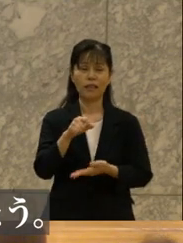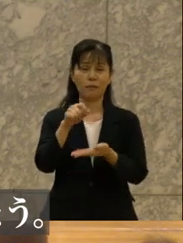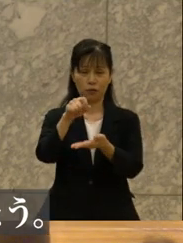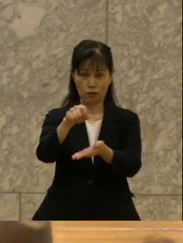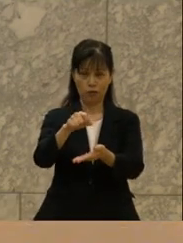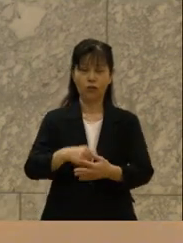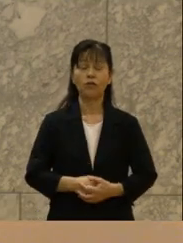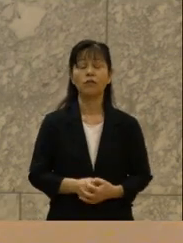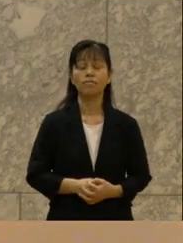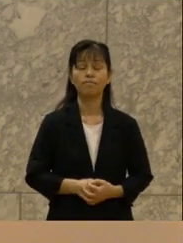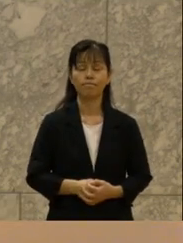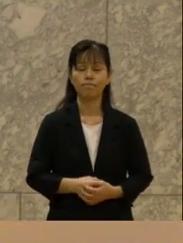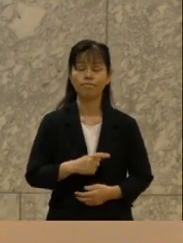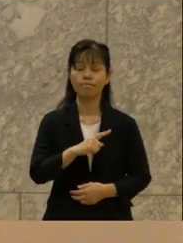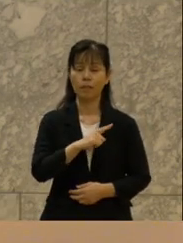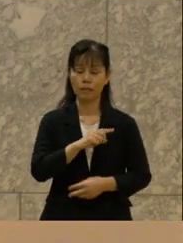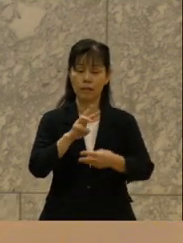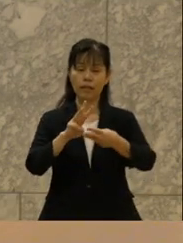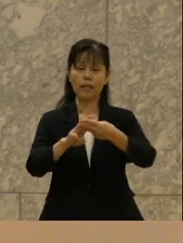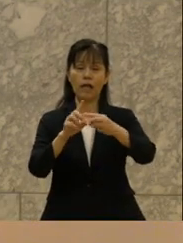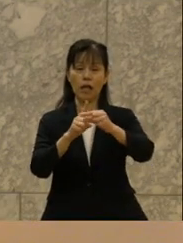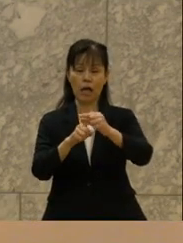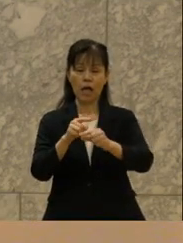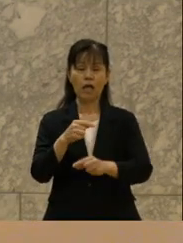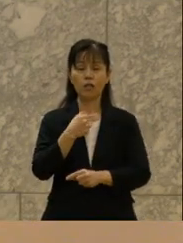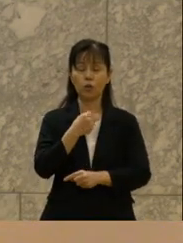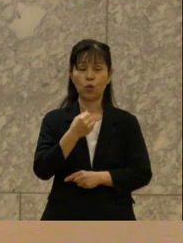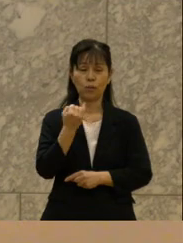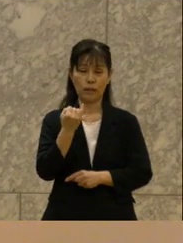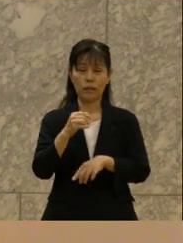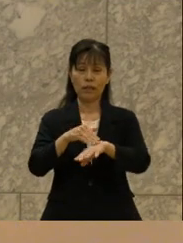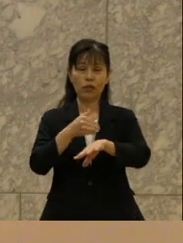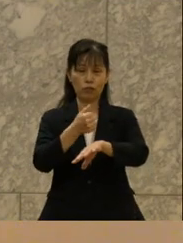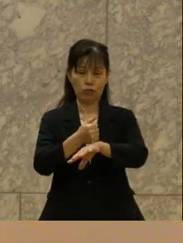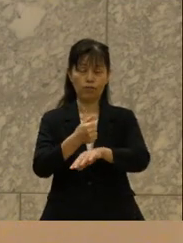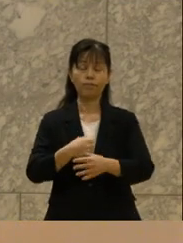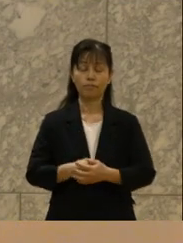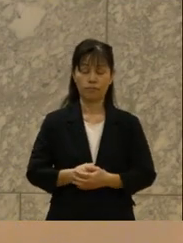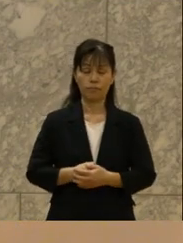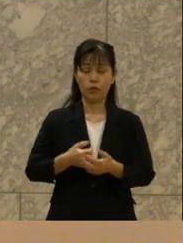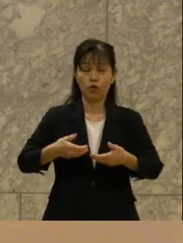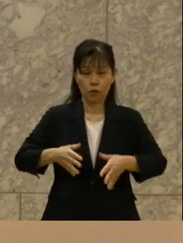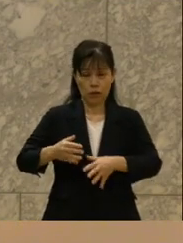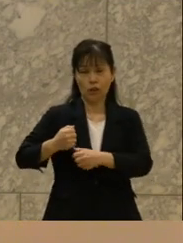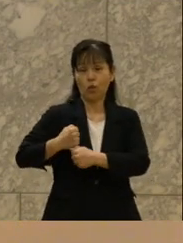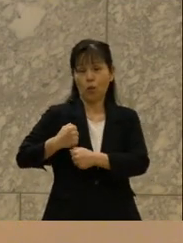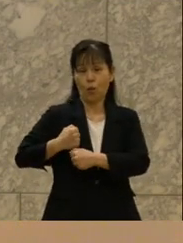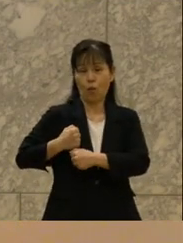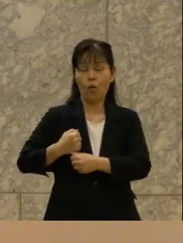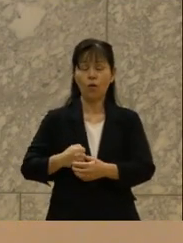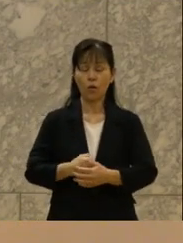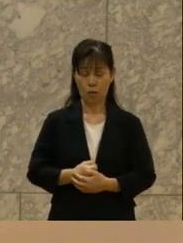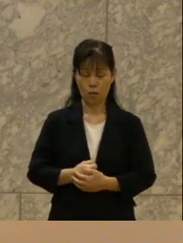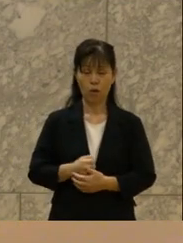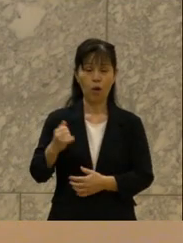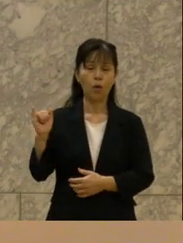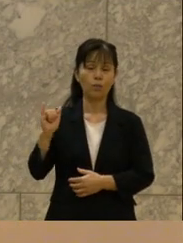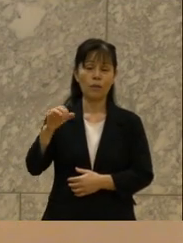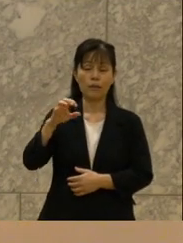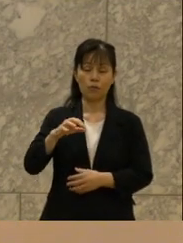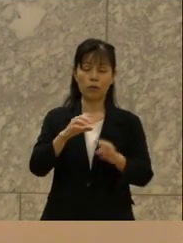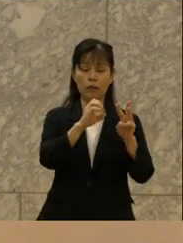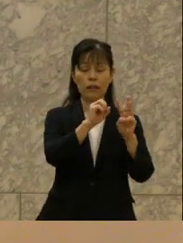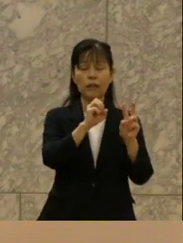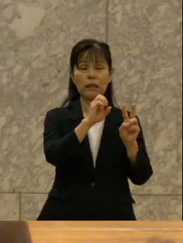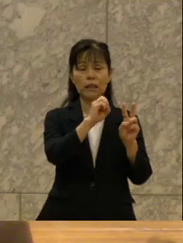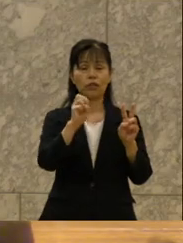いたしましょうまずは田中希実選手からです兵庫県出身ですブダペスト2023